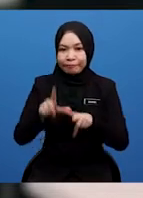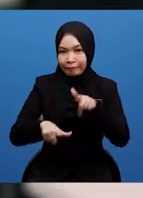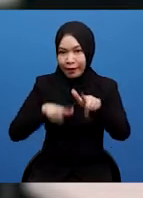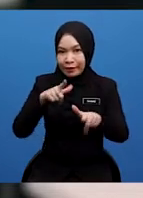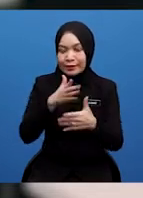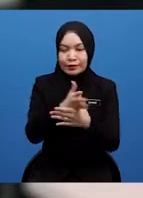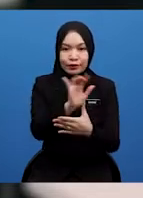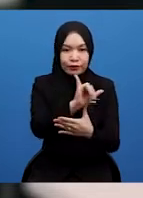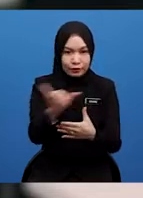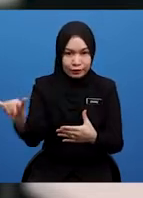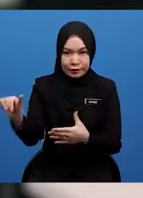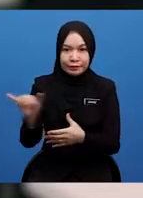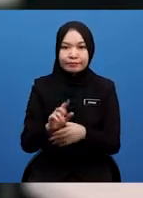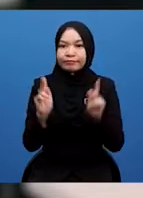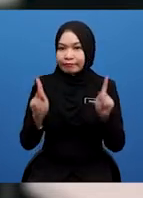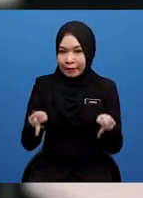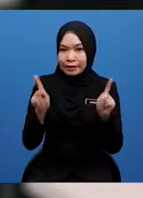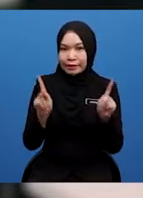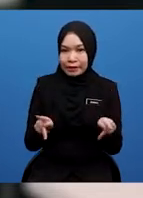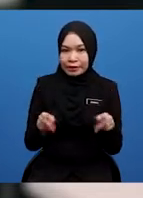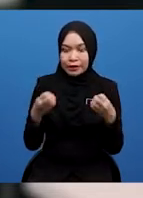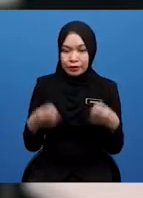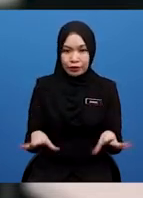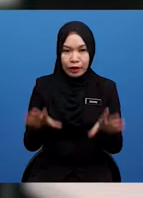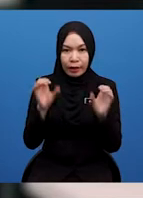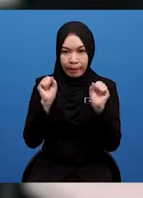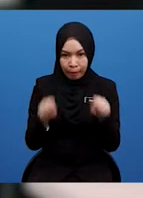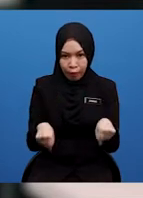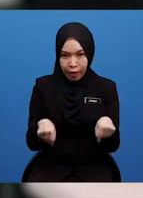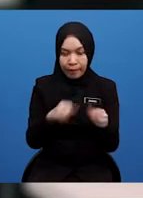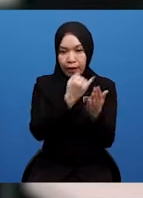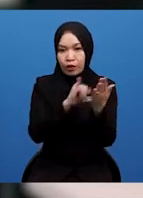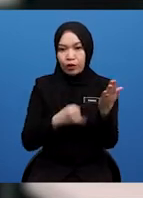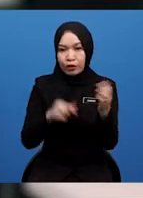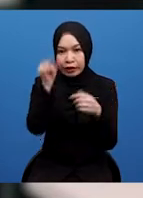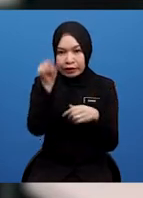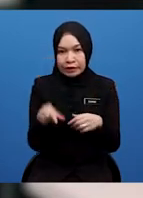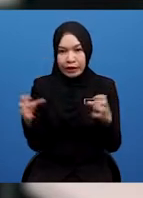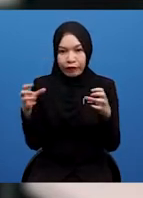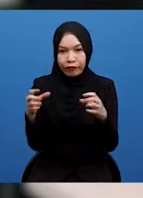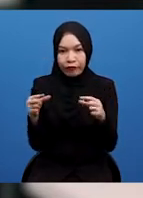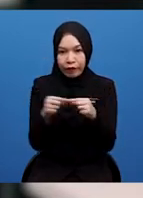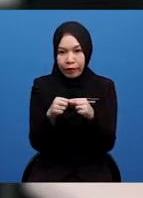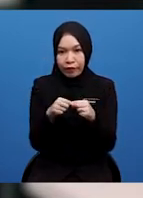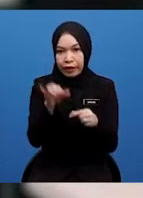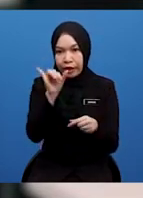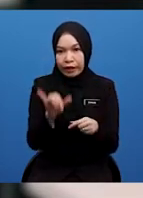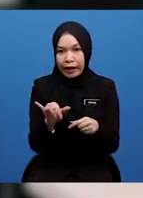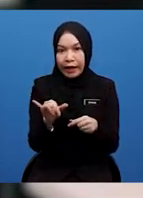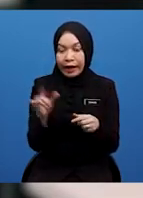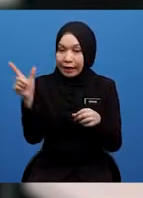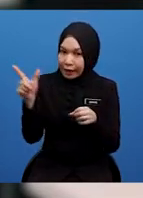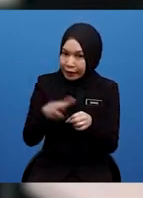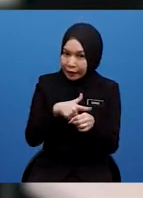Langkah seterusnya, pelajar-pelajar sudah boleh melukis graf gabungan yang lengkap.